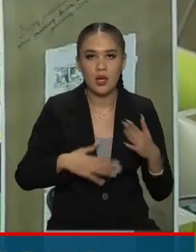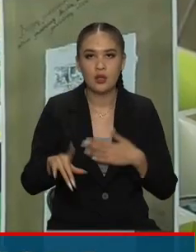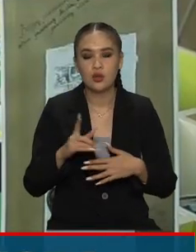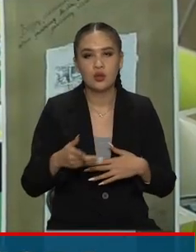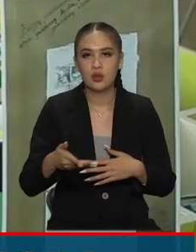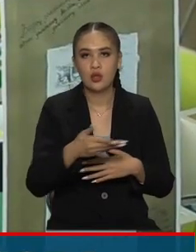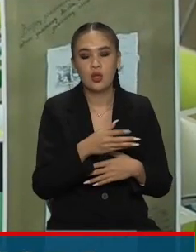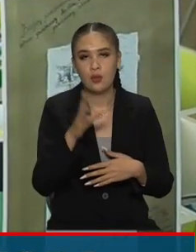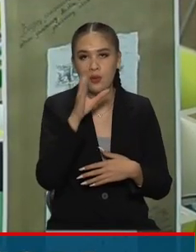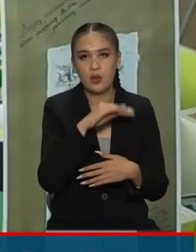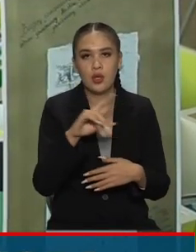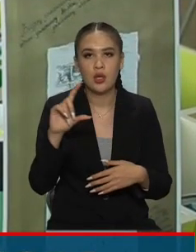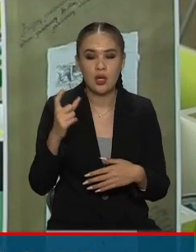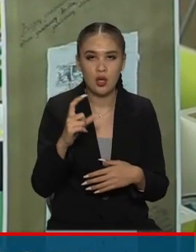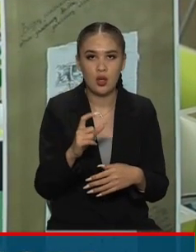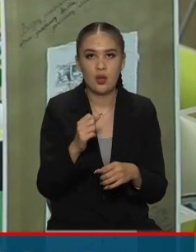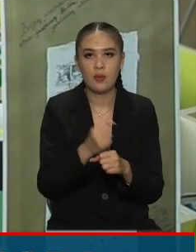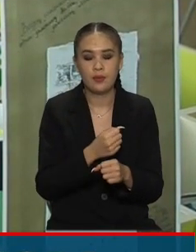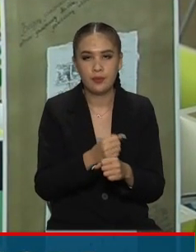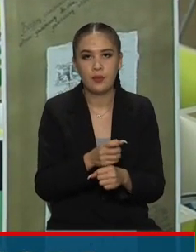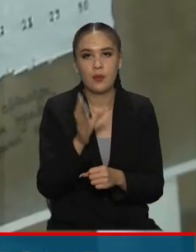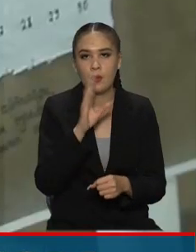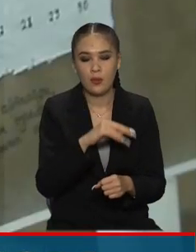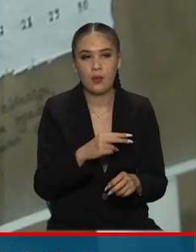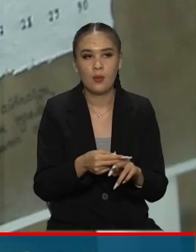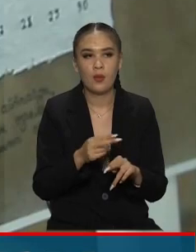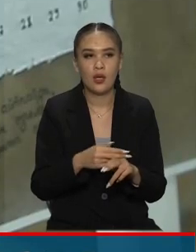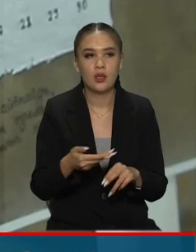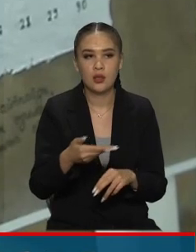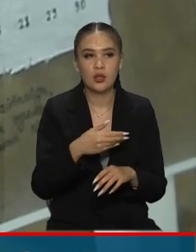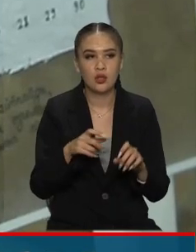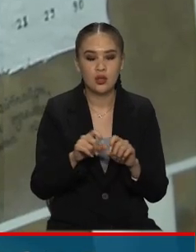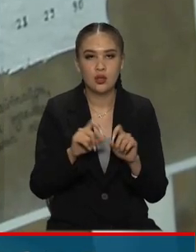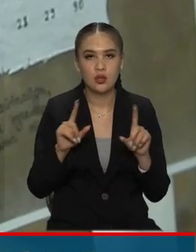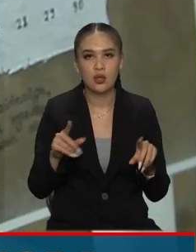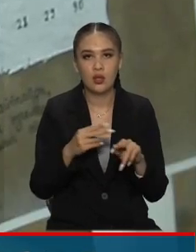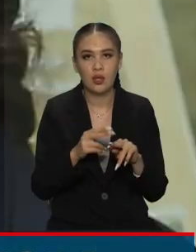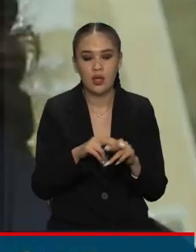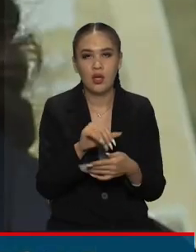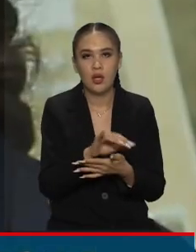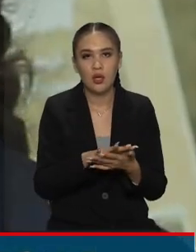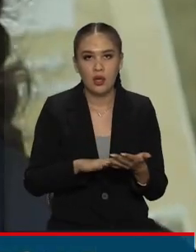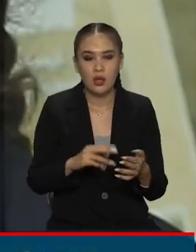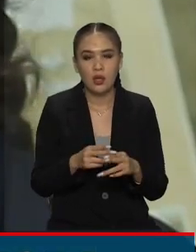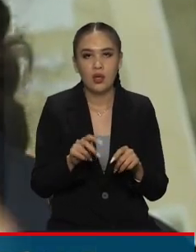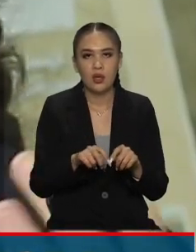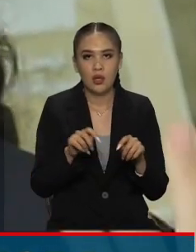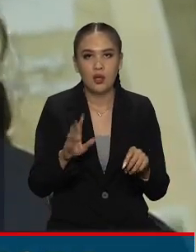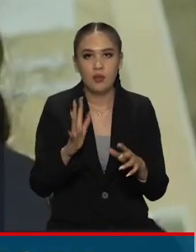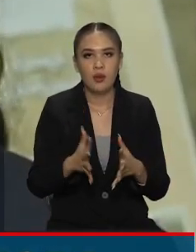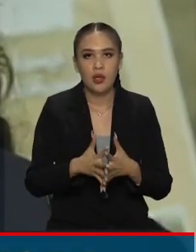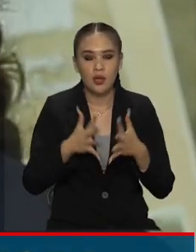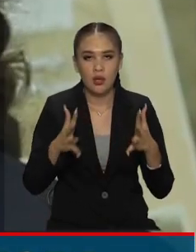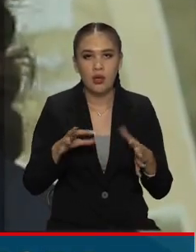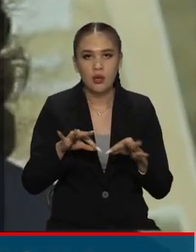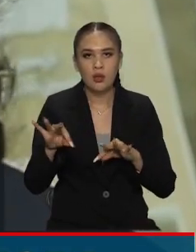народа и экологию. Мы смогли внести вклад в экокультуру нашей школы. Мы будем двигаться дальше и обязательно создадим еще более масштабные